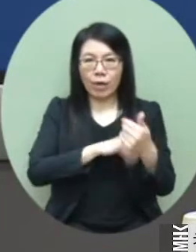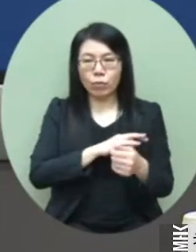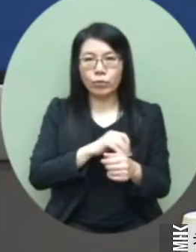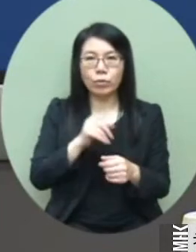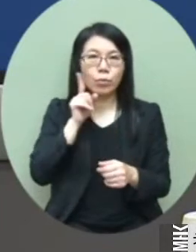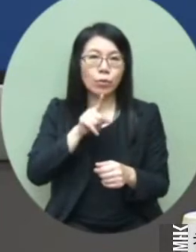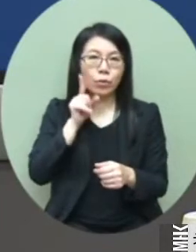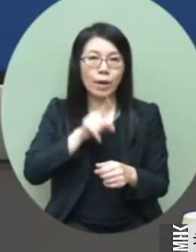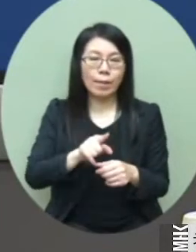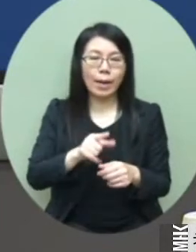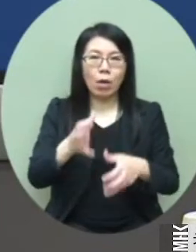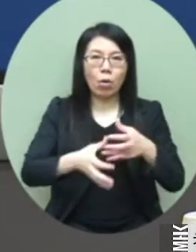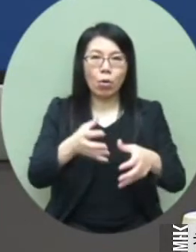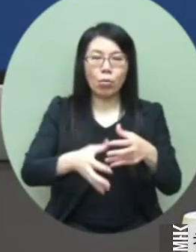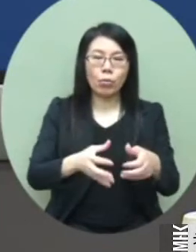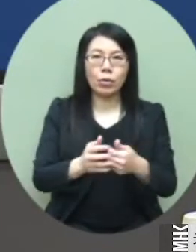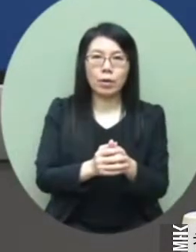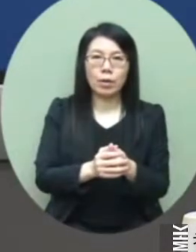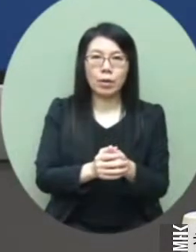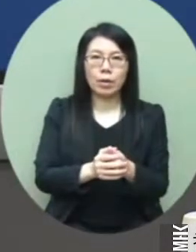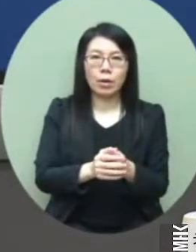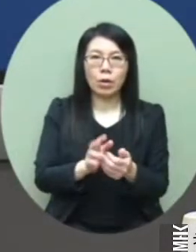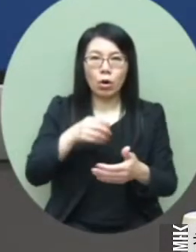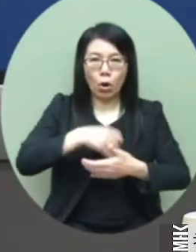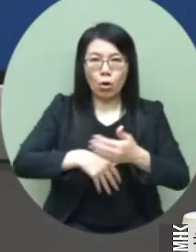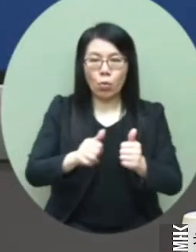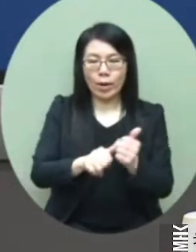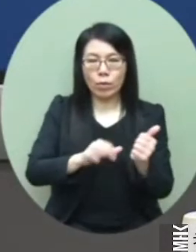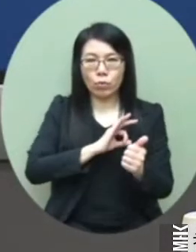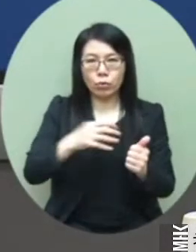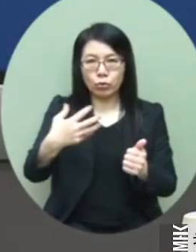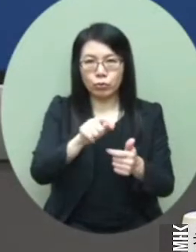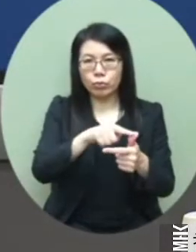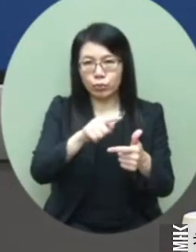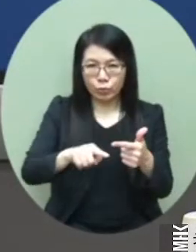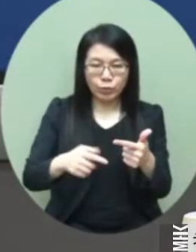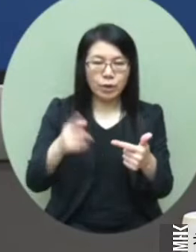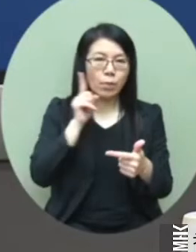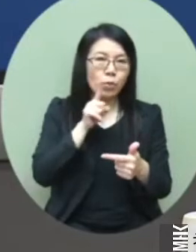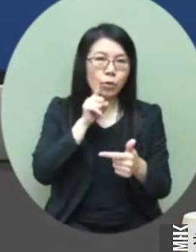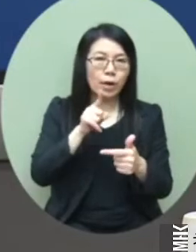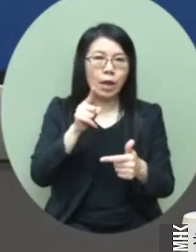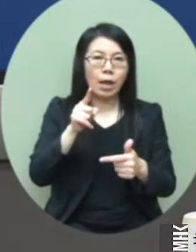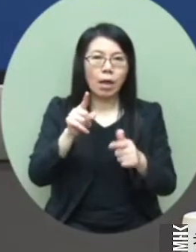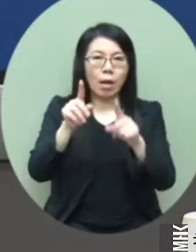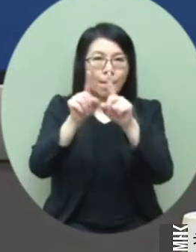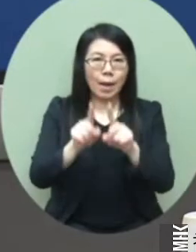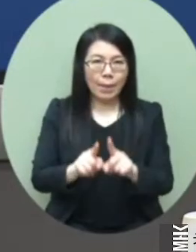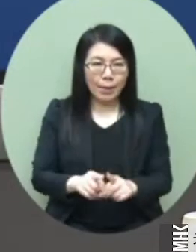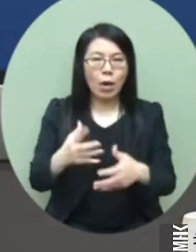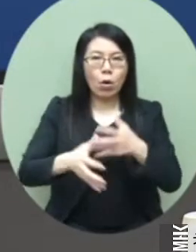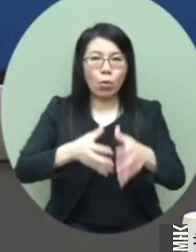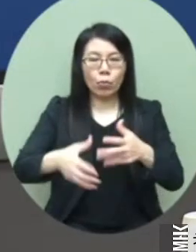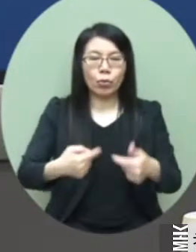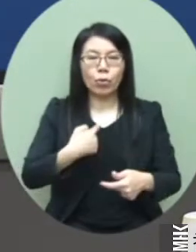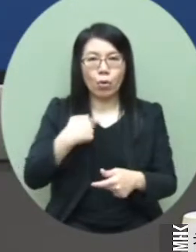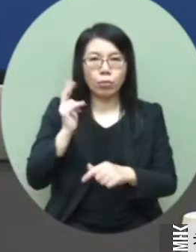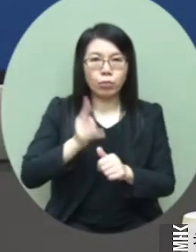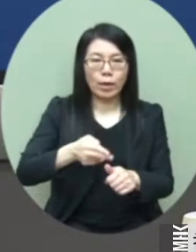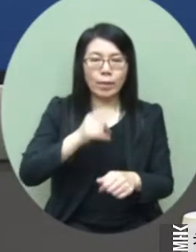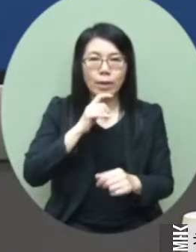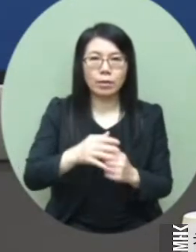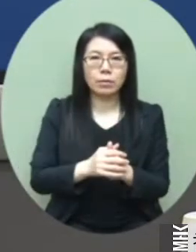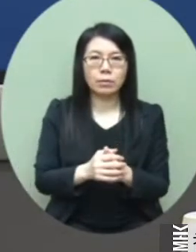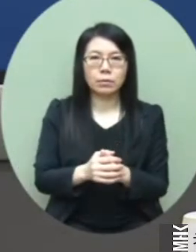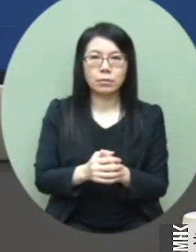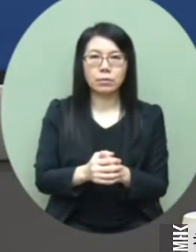每週立法會內務委員會嘅主席、副主席每週嘅例行嘅會議咧，我就已經係指派